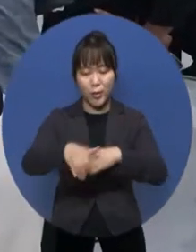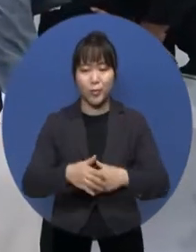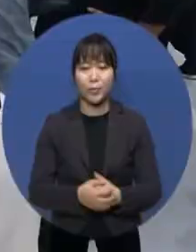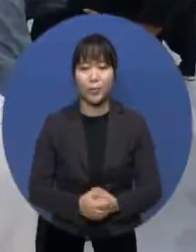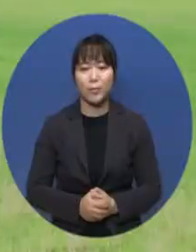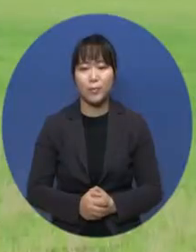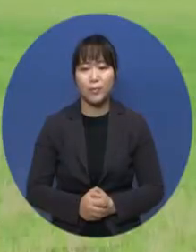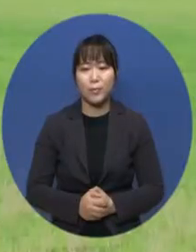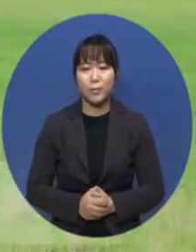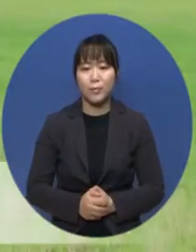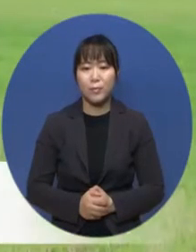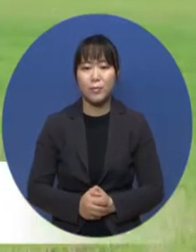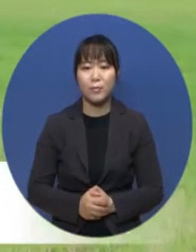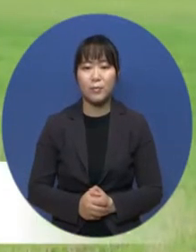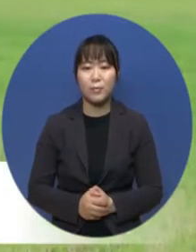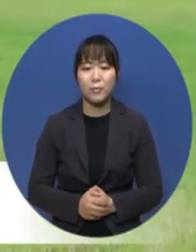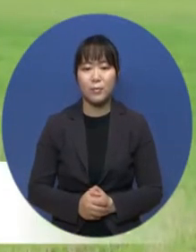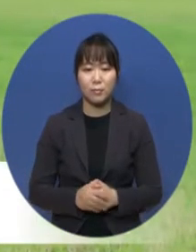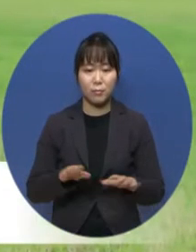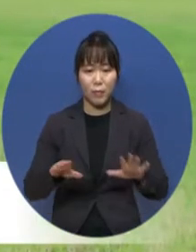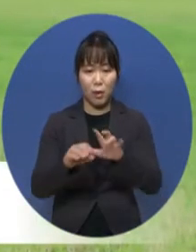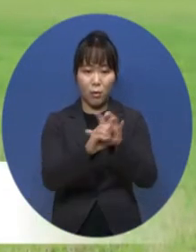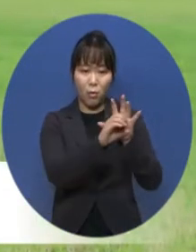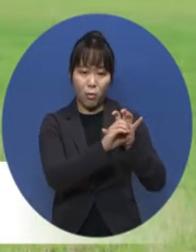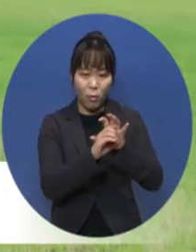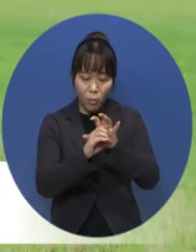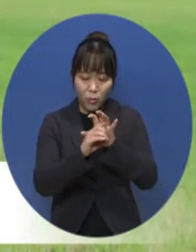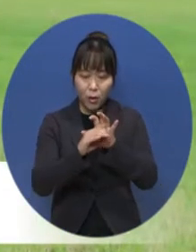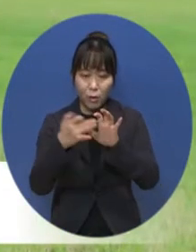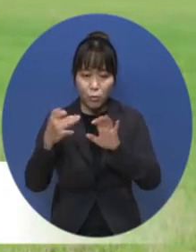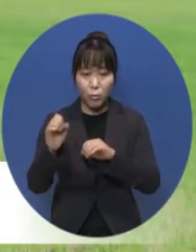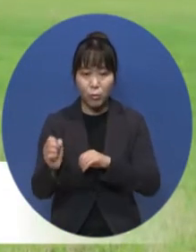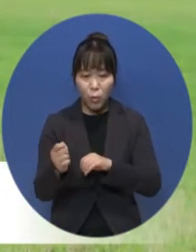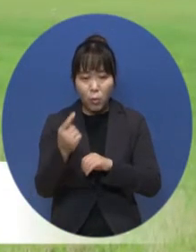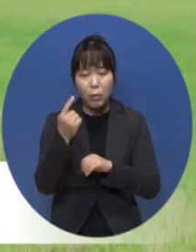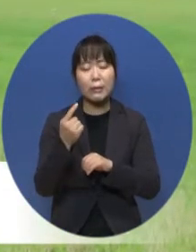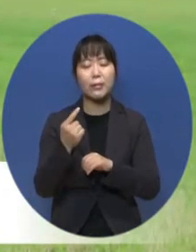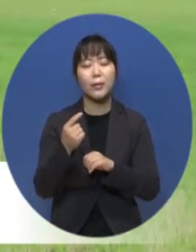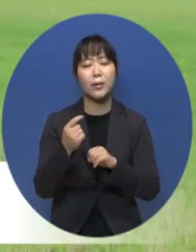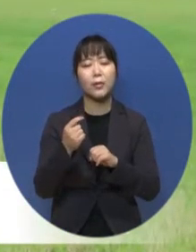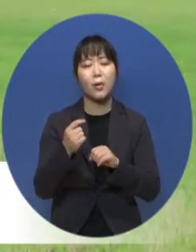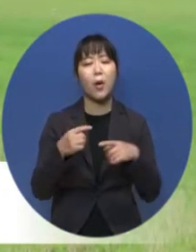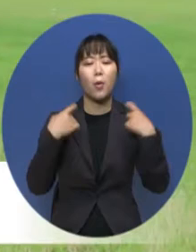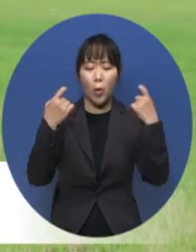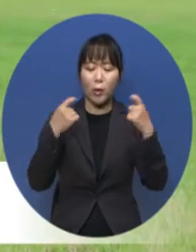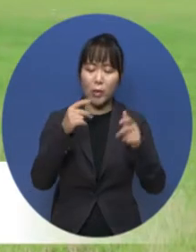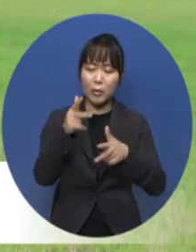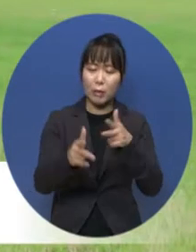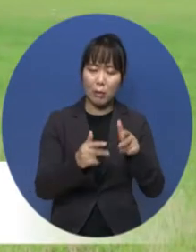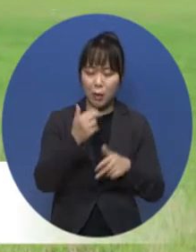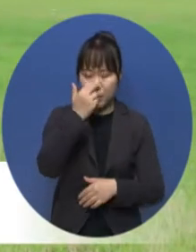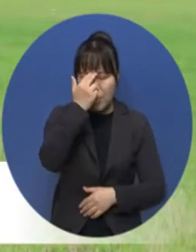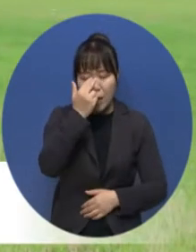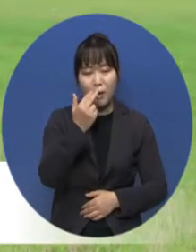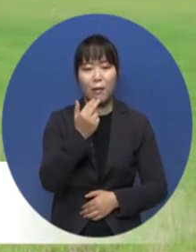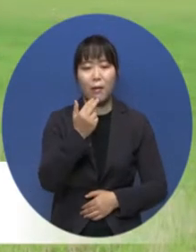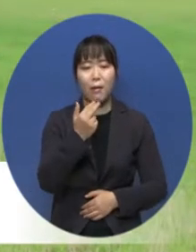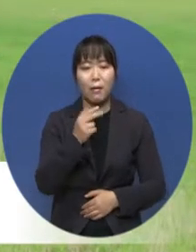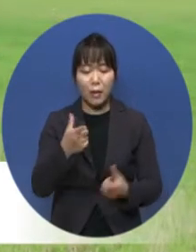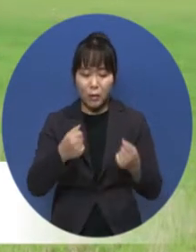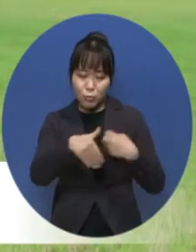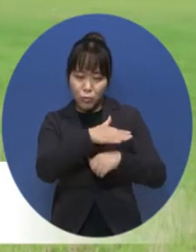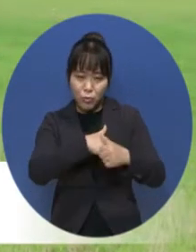계획입니다. 예, 지금 코로나19로 인해서 지금 상당히 관광산업이 어렵습니다. 이런 그